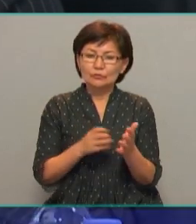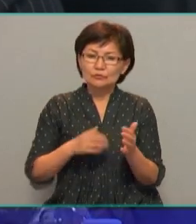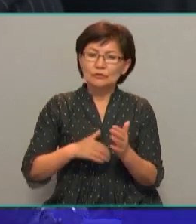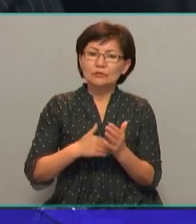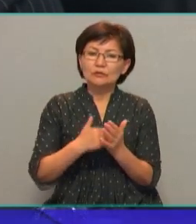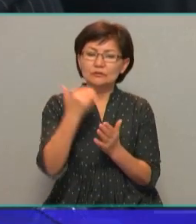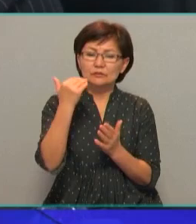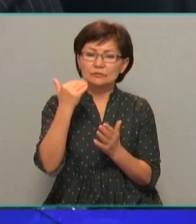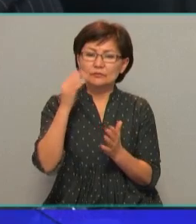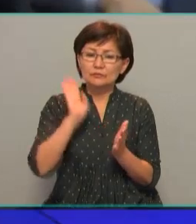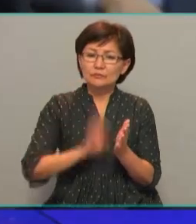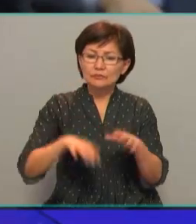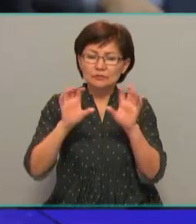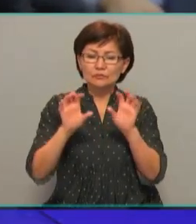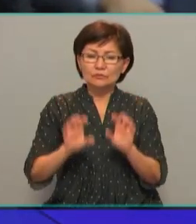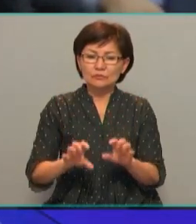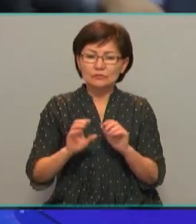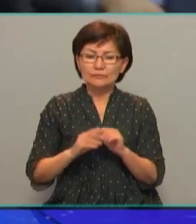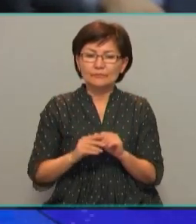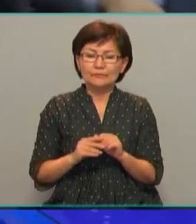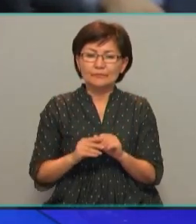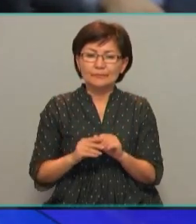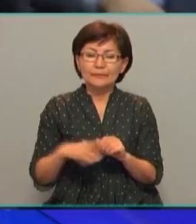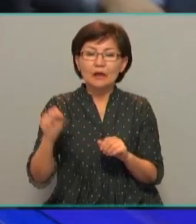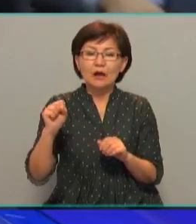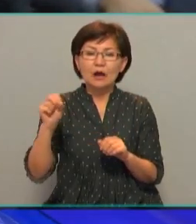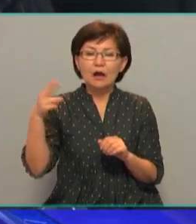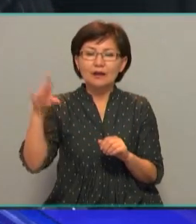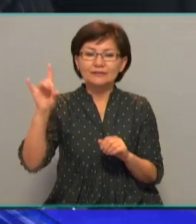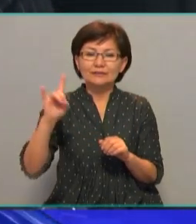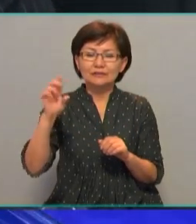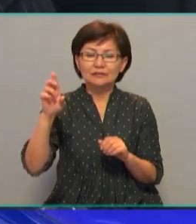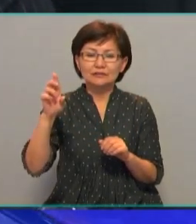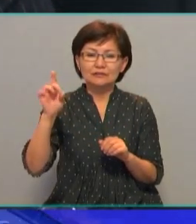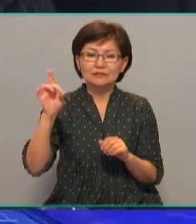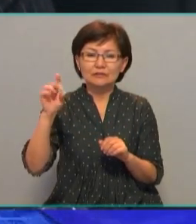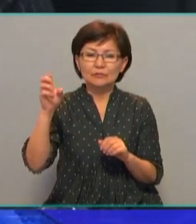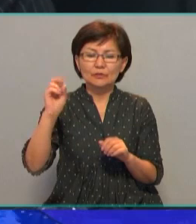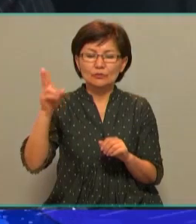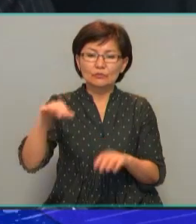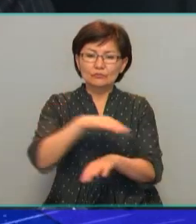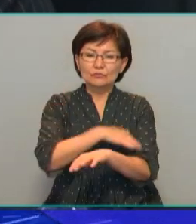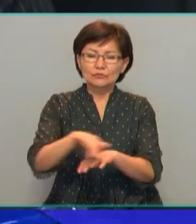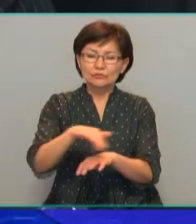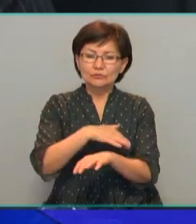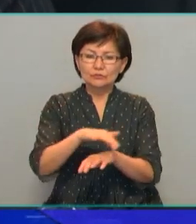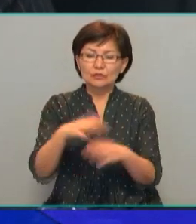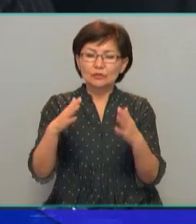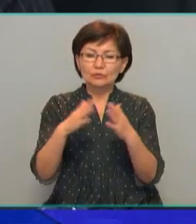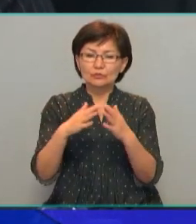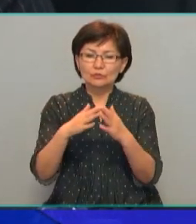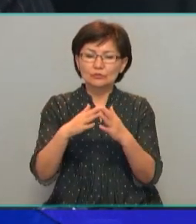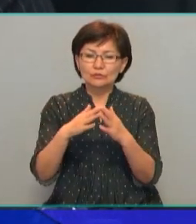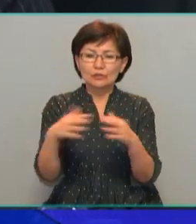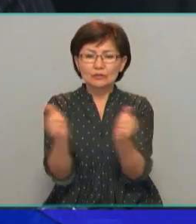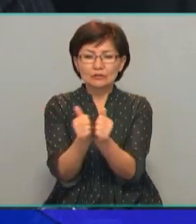астамы заңсыз деп айтты. Адырбек көшесінде 100 миллион дейді. Неше жылдан беріп тұр, жолдың ортасында тұр. Ол да осындай